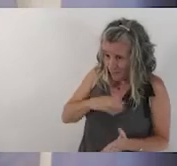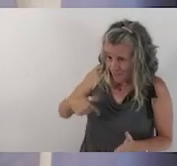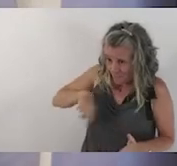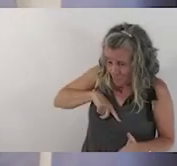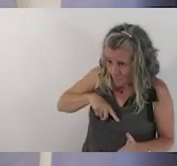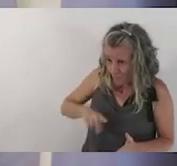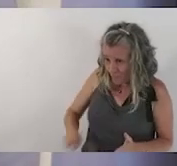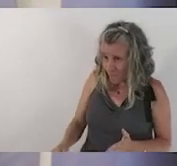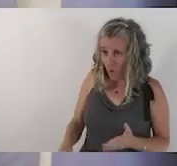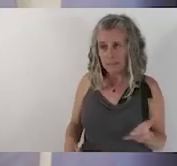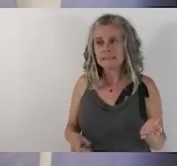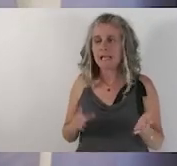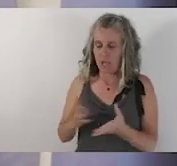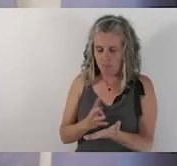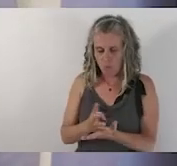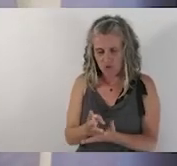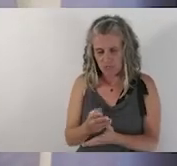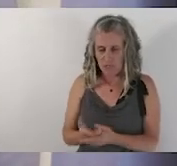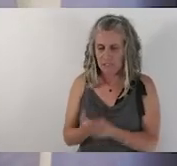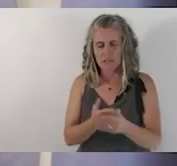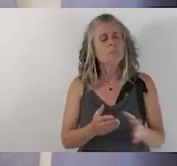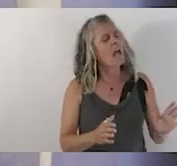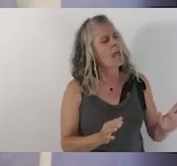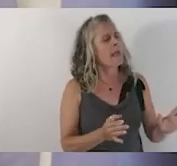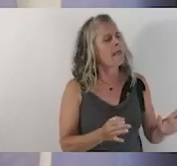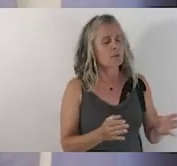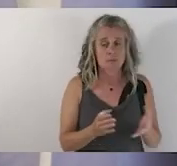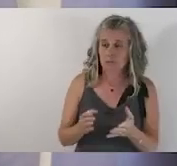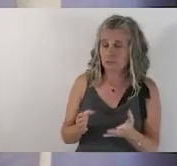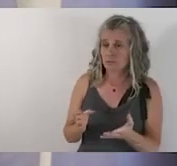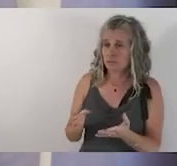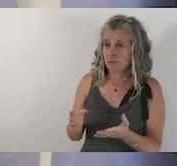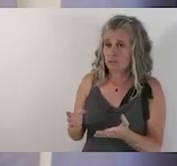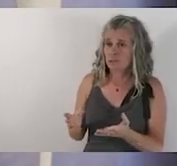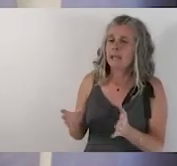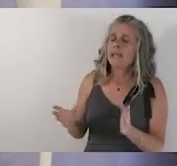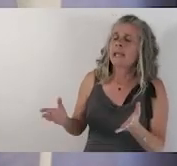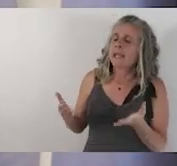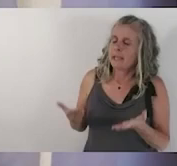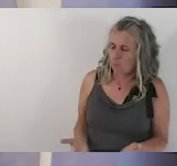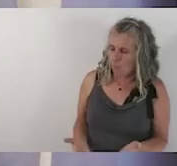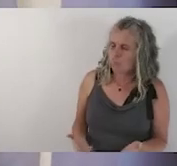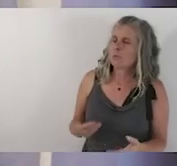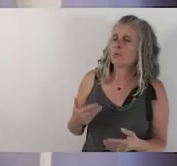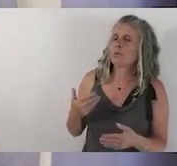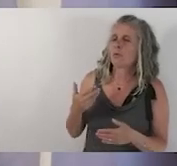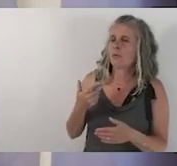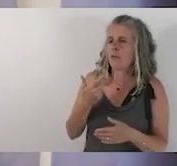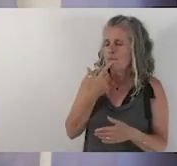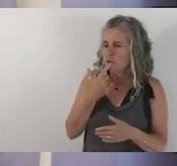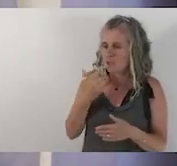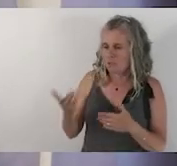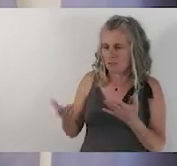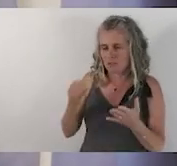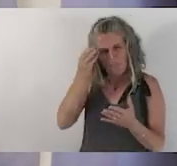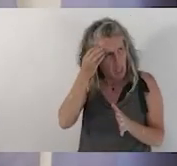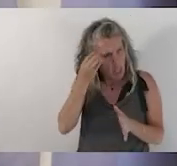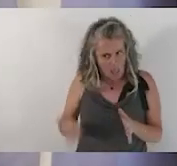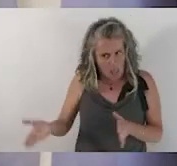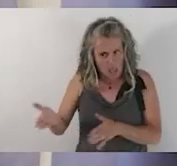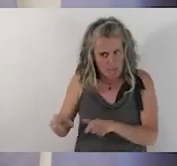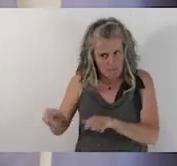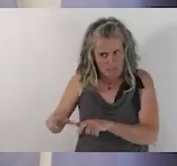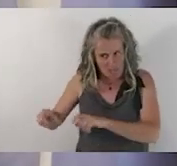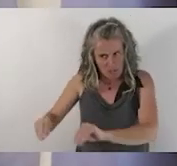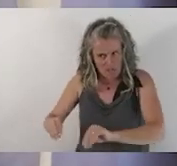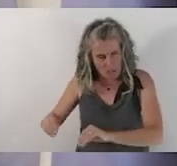sont déposés par des promoteurs. Vous pouvez vous opposer à ça. Et donc, Et donc, très inquiet dans le 7e. Donc vous